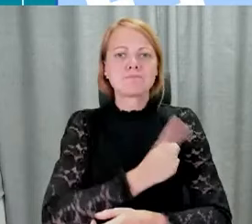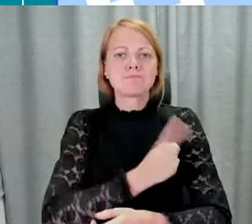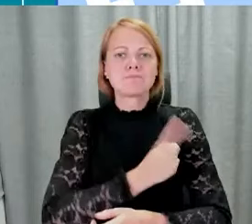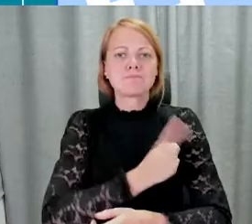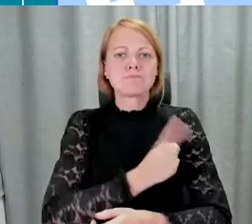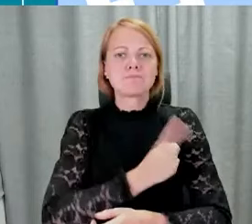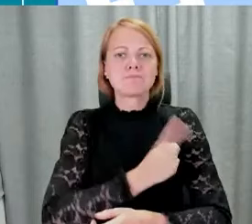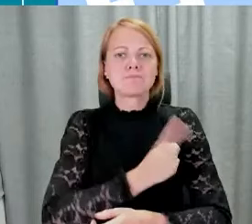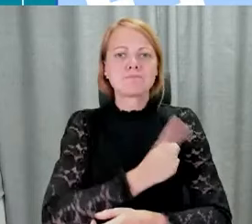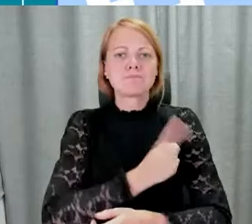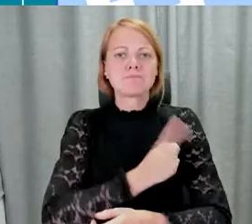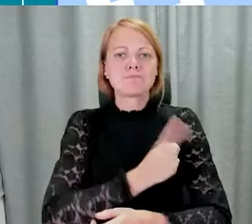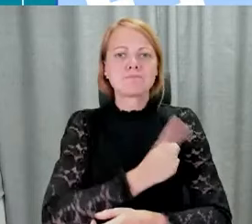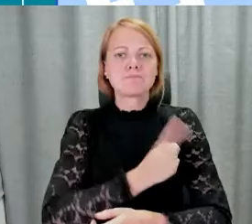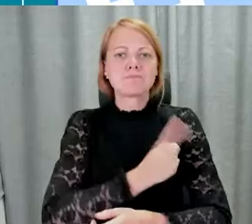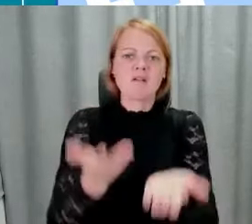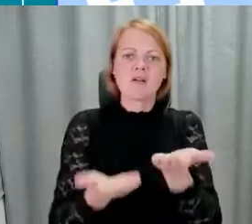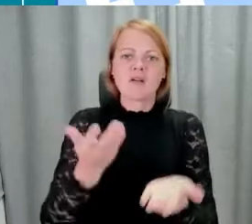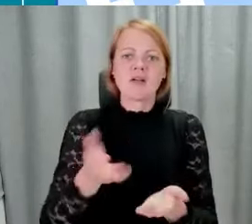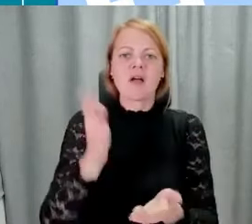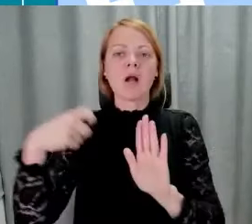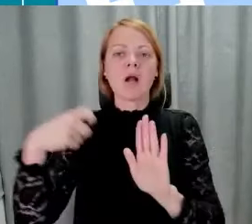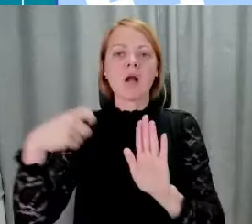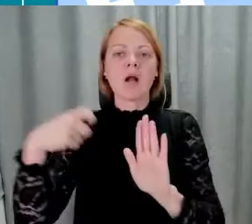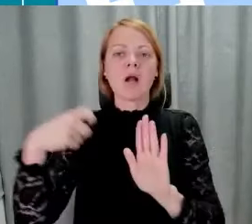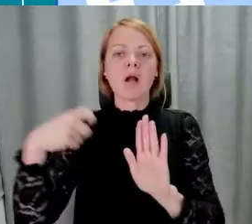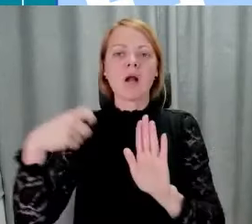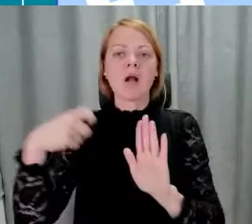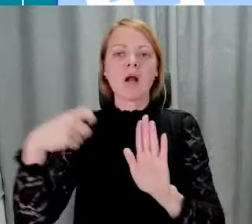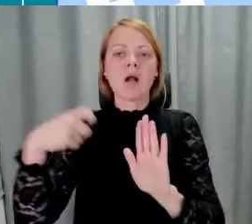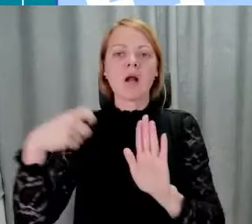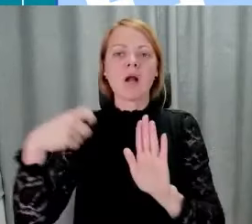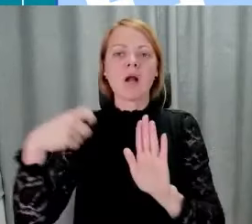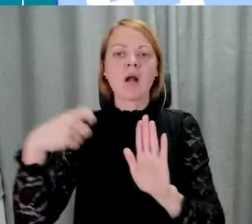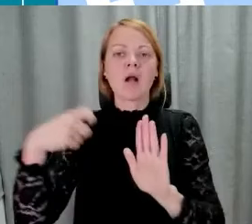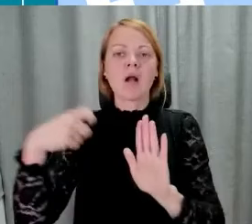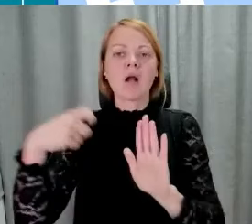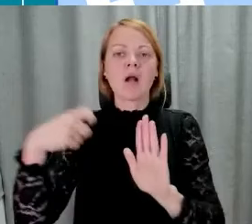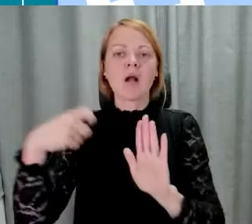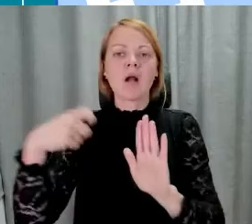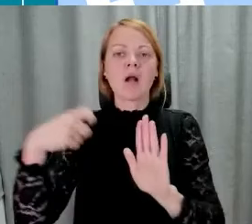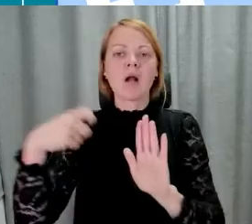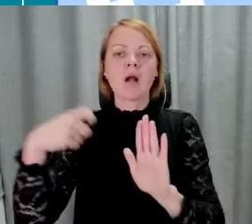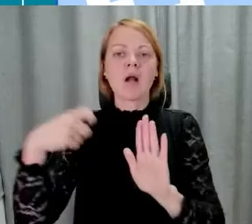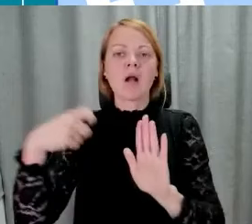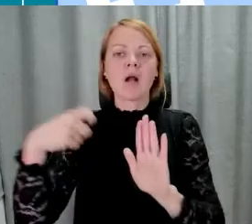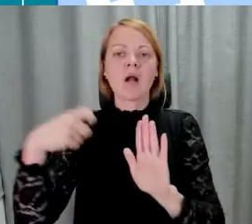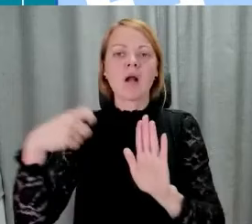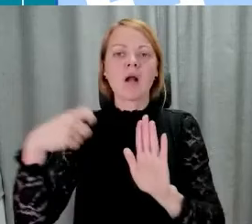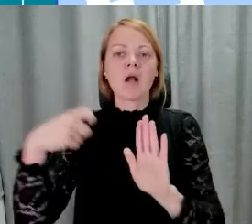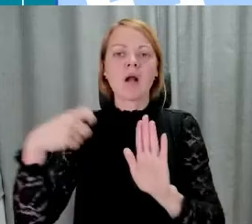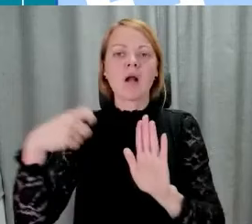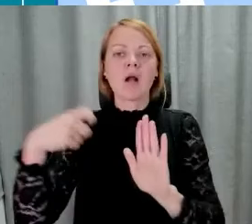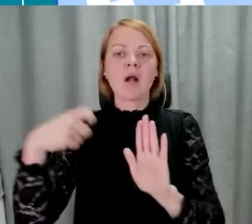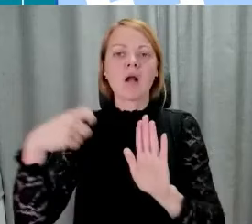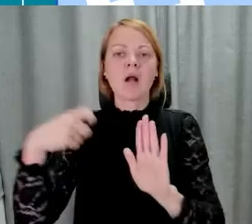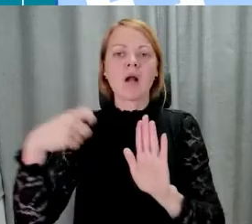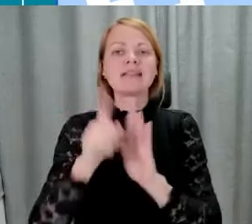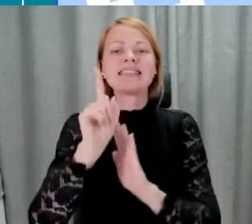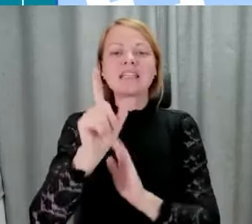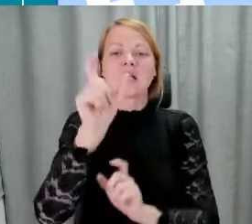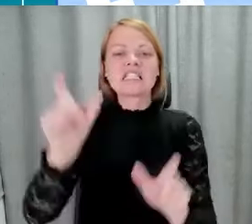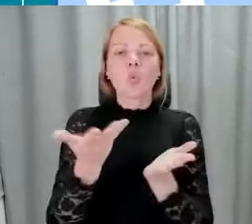tikai balstoties uz civilās aizsardzības regulējumu, kurš nosaka, kad un kāds ir aizsardzības līmenis un kuriem gadījumiem. Tā